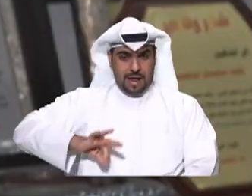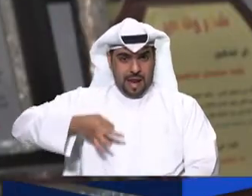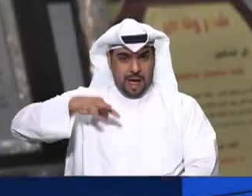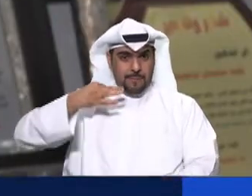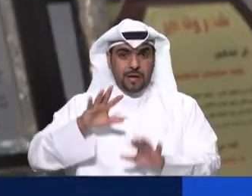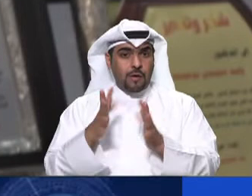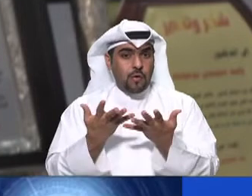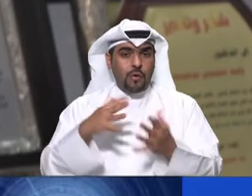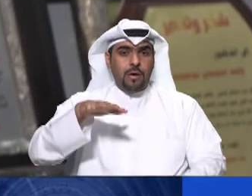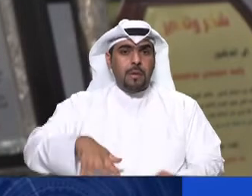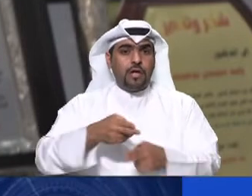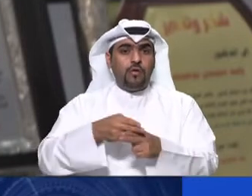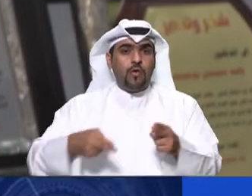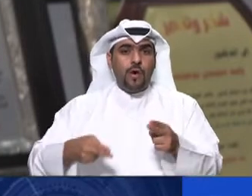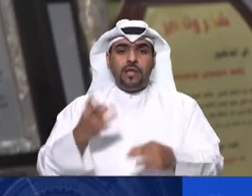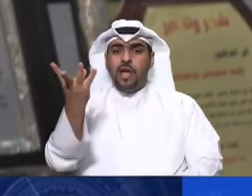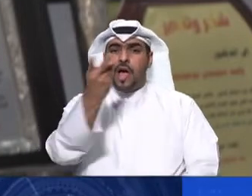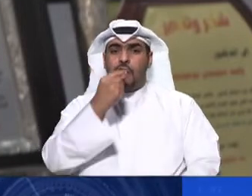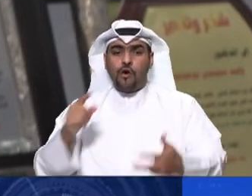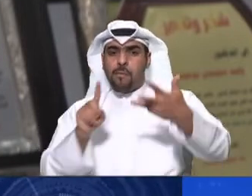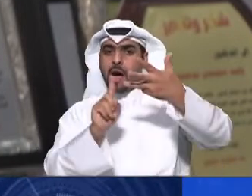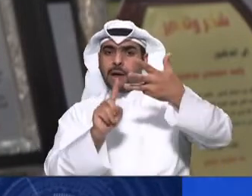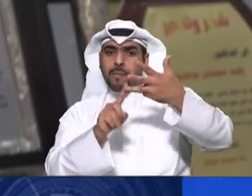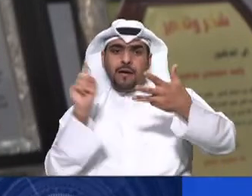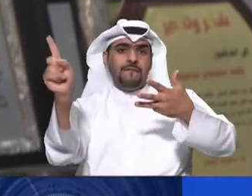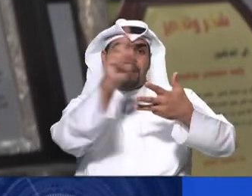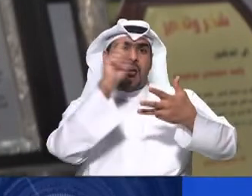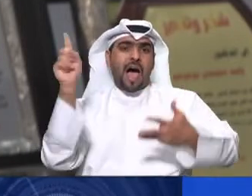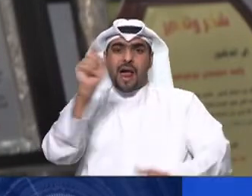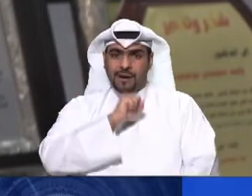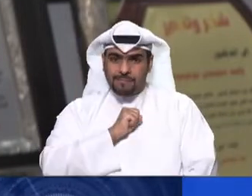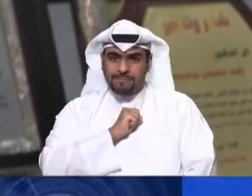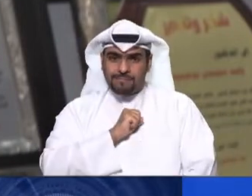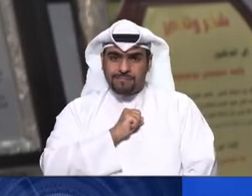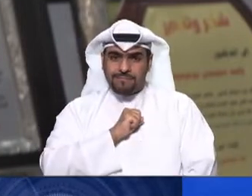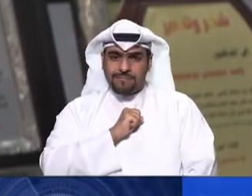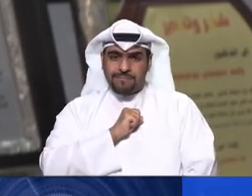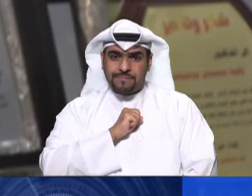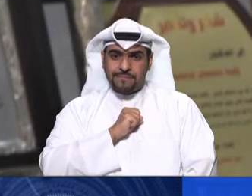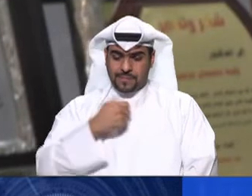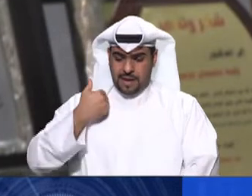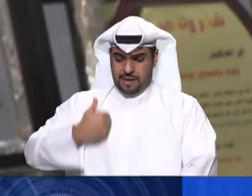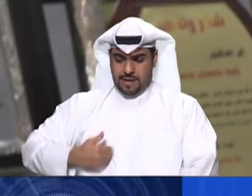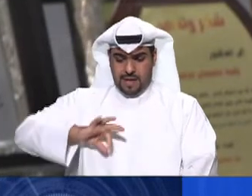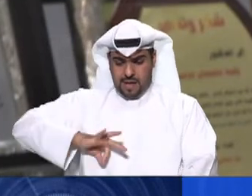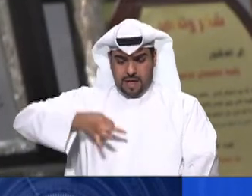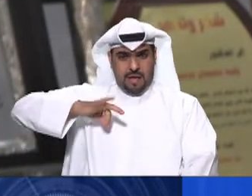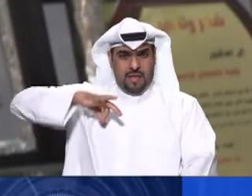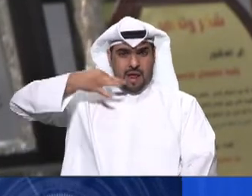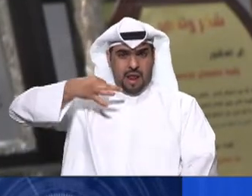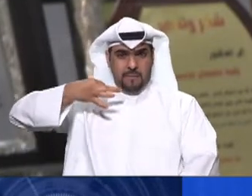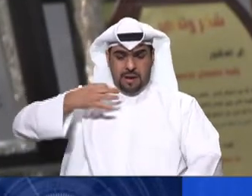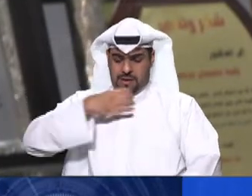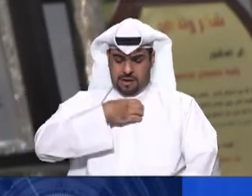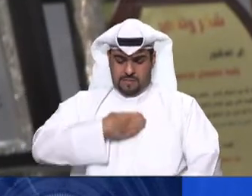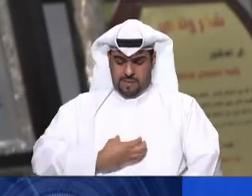تشكل تقريبا أكثر من 20% من العمليات، من 15 إلى 20% من العمليات اللي تجرى داخل دولة الكويت. من